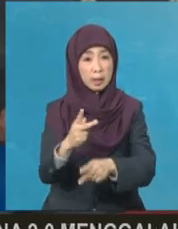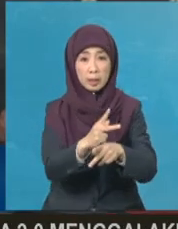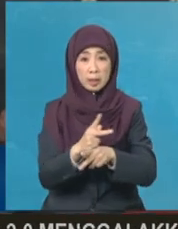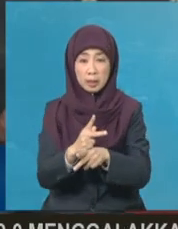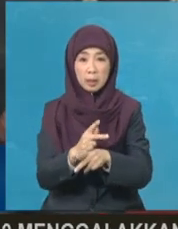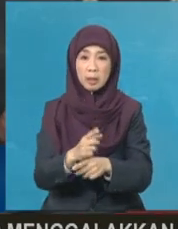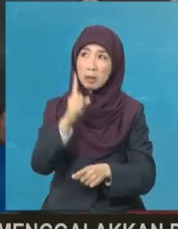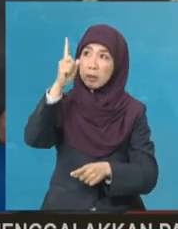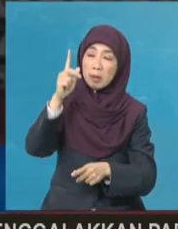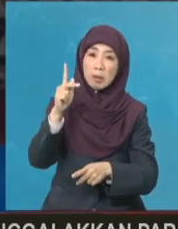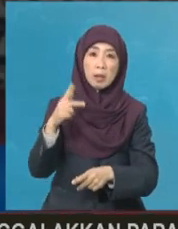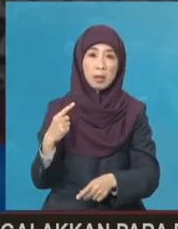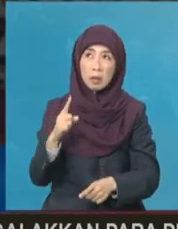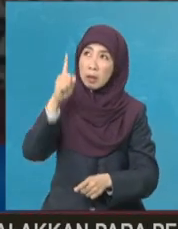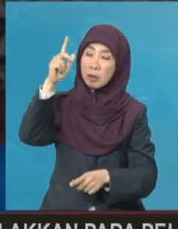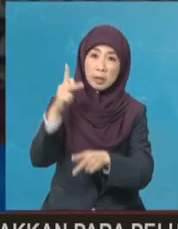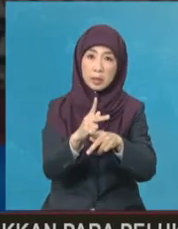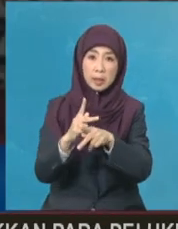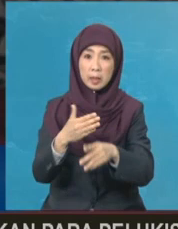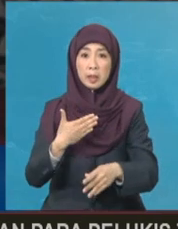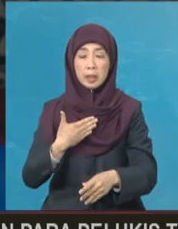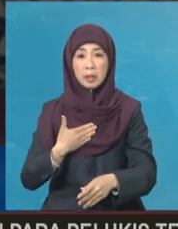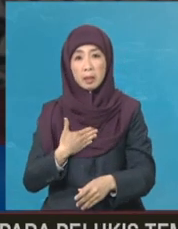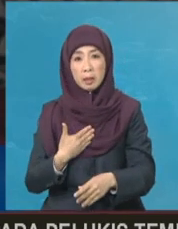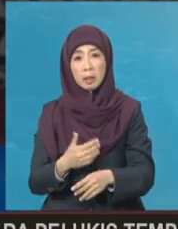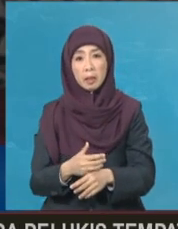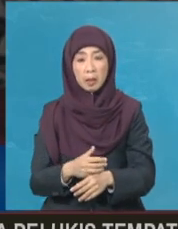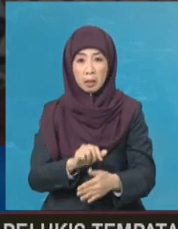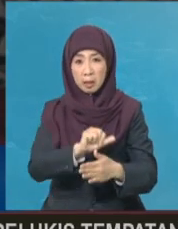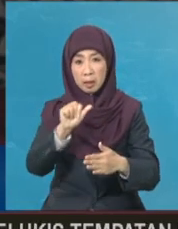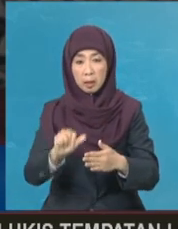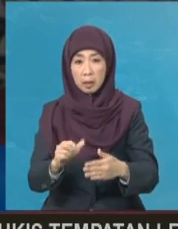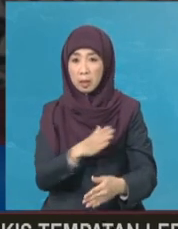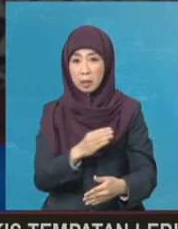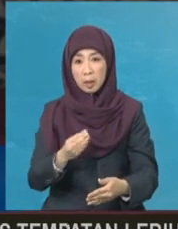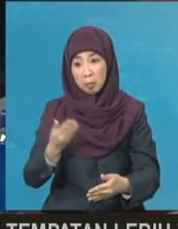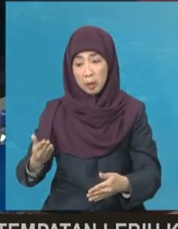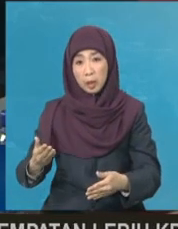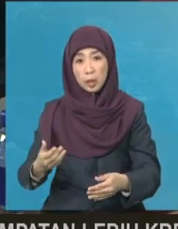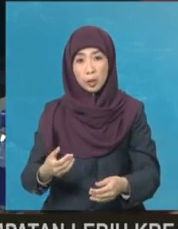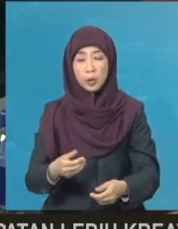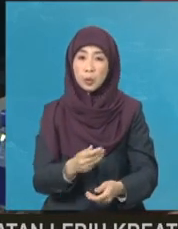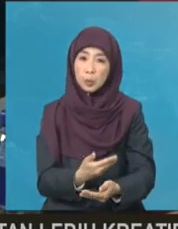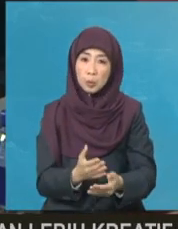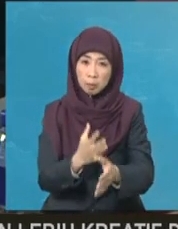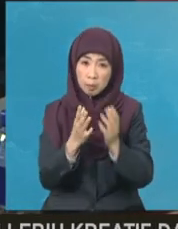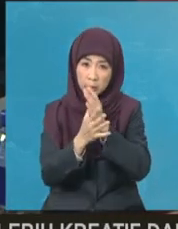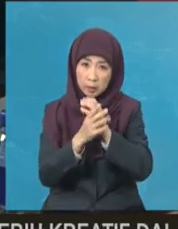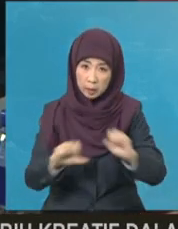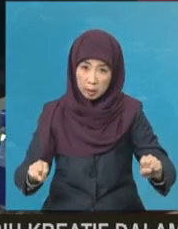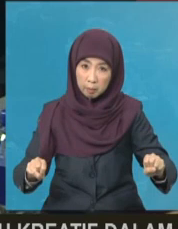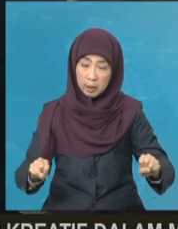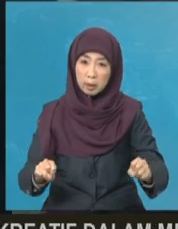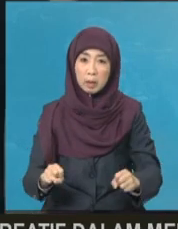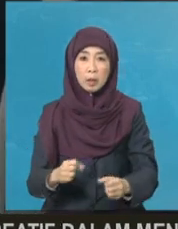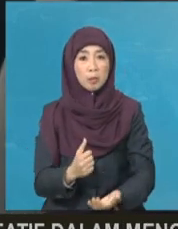Allah jika kita temasya ke alam barzah kedua dan hartaku penyelaman majelis majelis ilmu seumpamanya